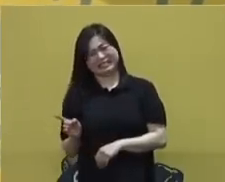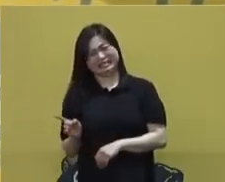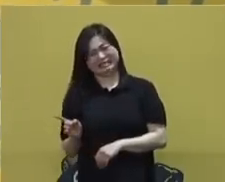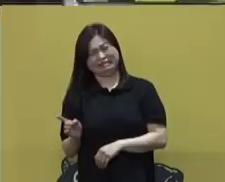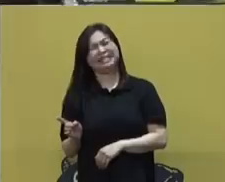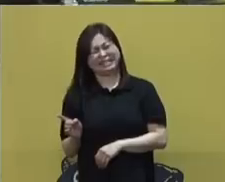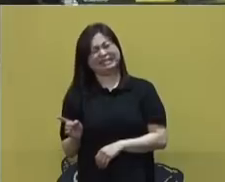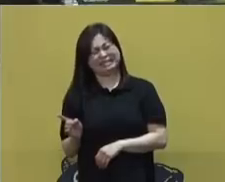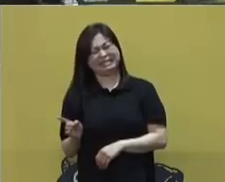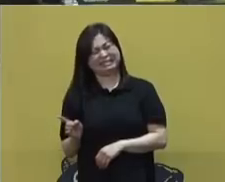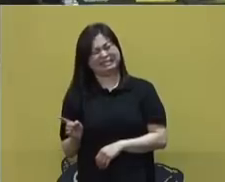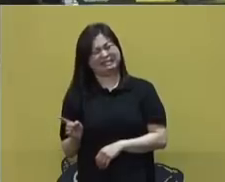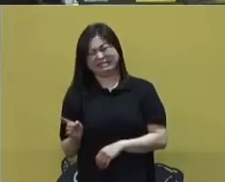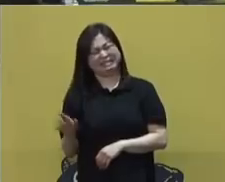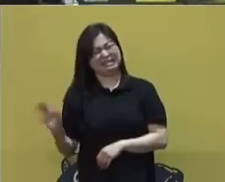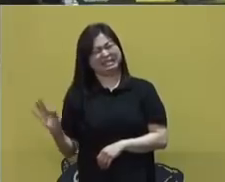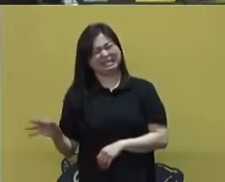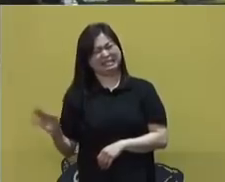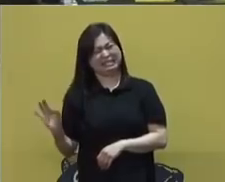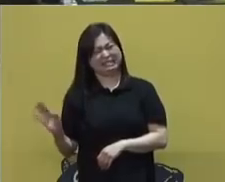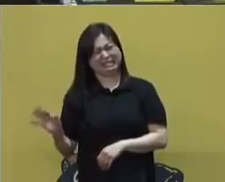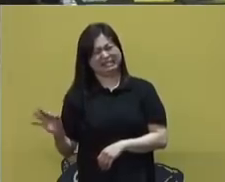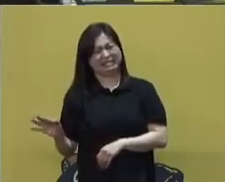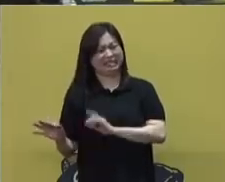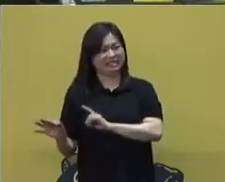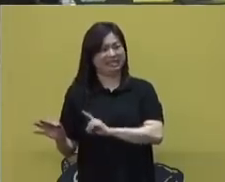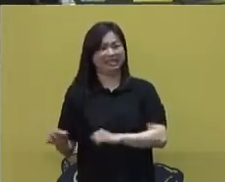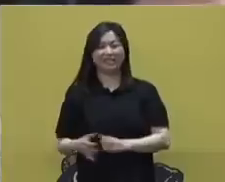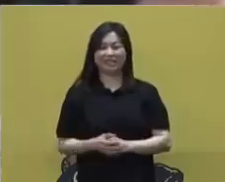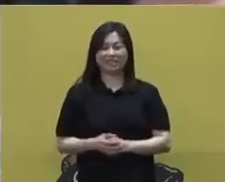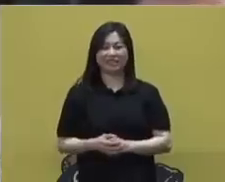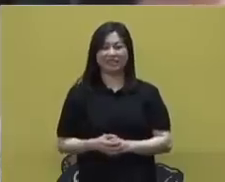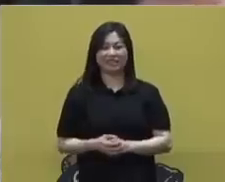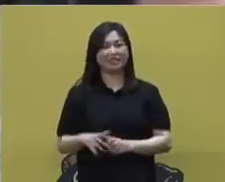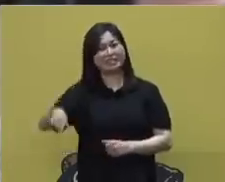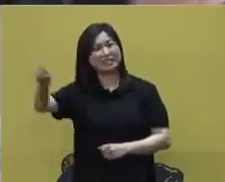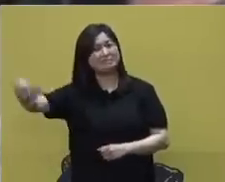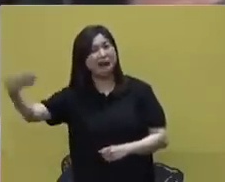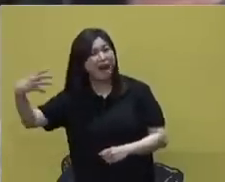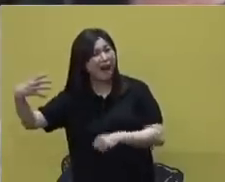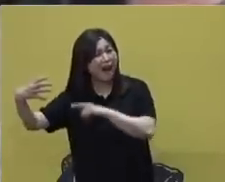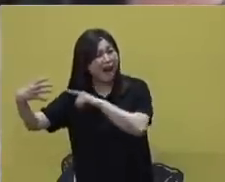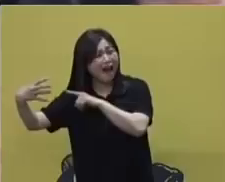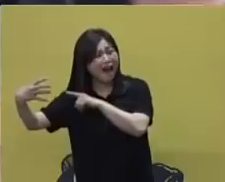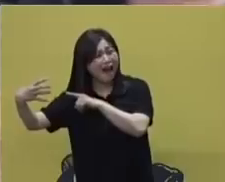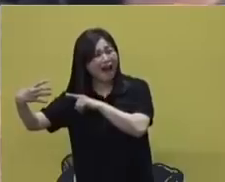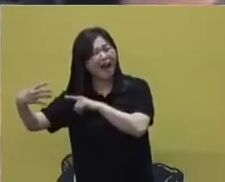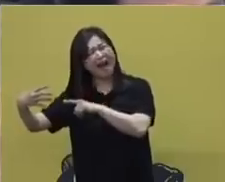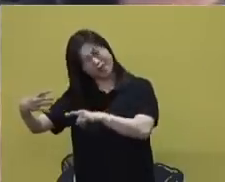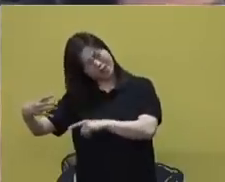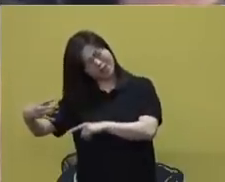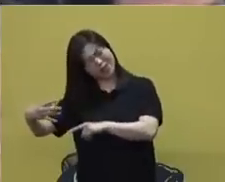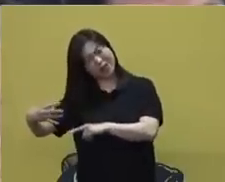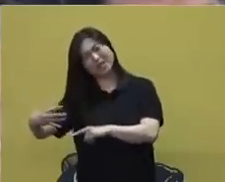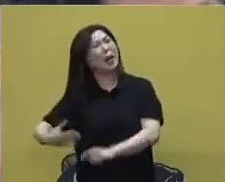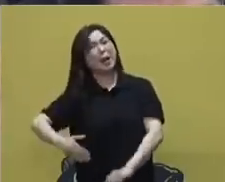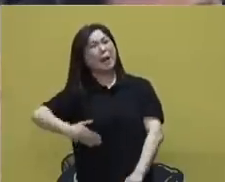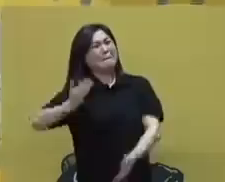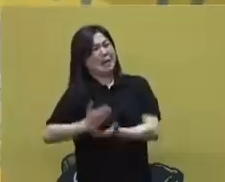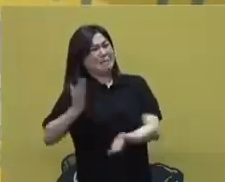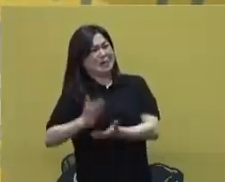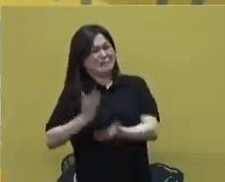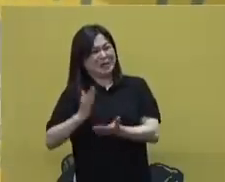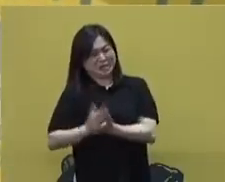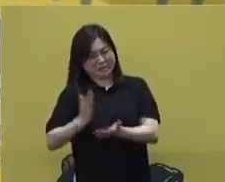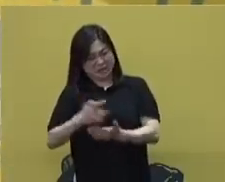혀를 찰 만한 수준이군요. 예. 그거는 그런 소리 하는 거는 제발 잘 되지 마라 이런 마음이